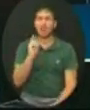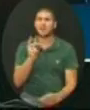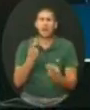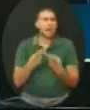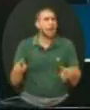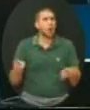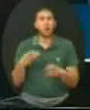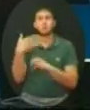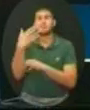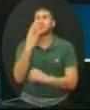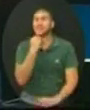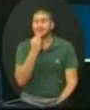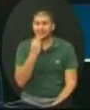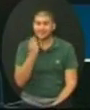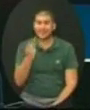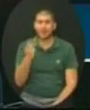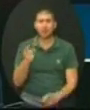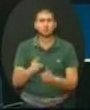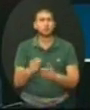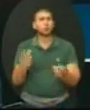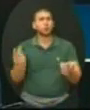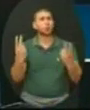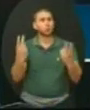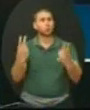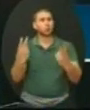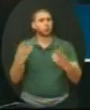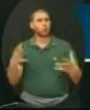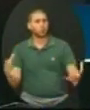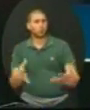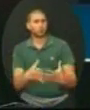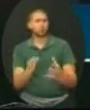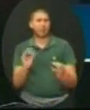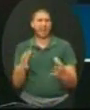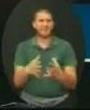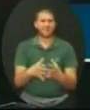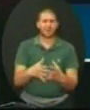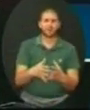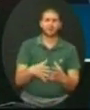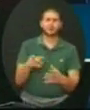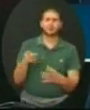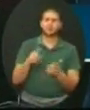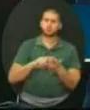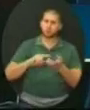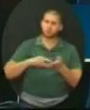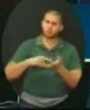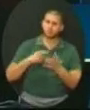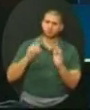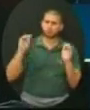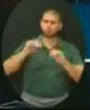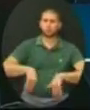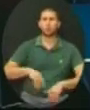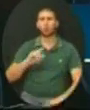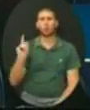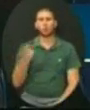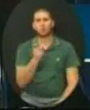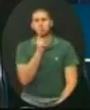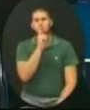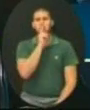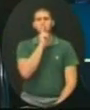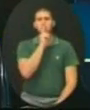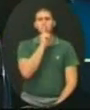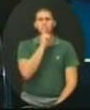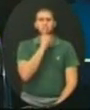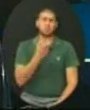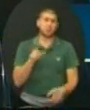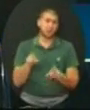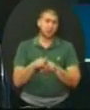ייתכן שבמדינת ישראל ספינת הדגל החברתית צוללת למצולות, וכולם יושבים בשקט ועוצמים